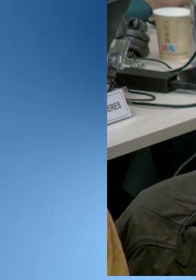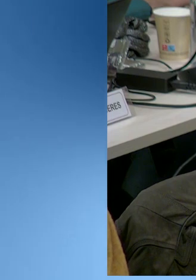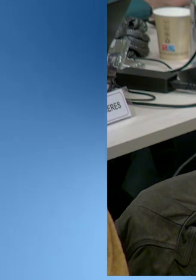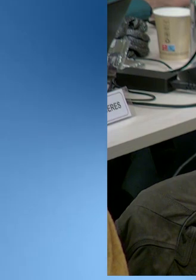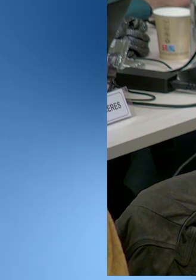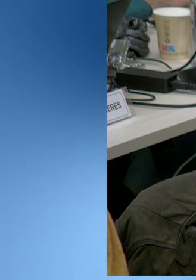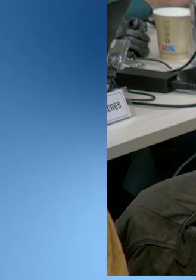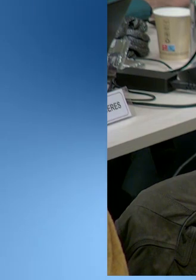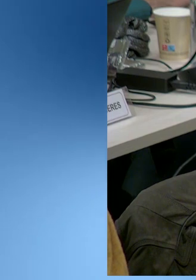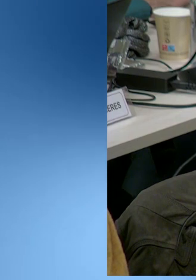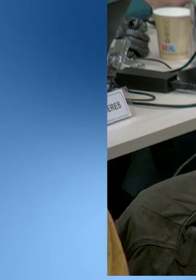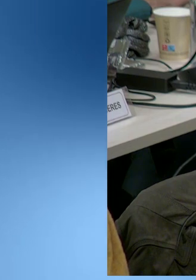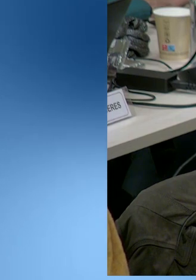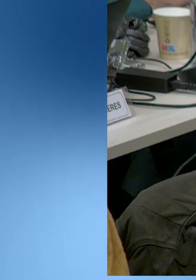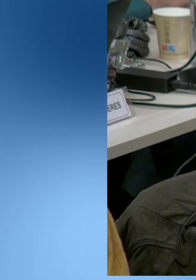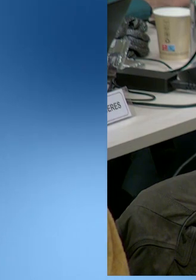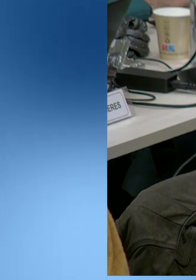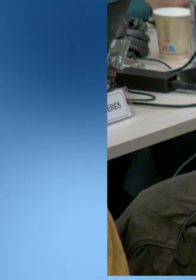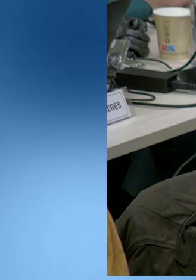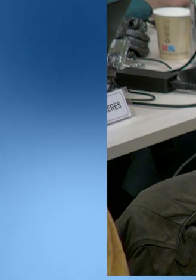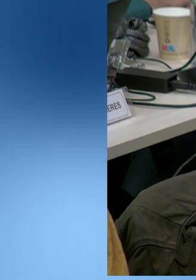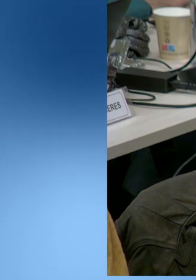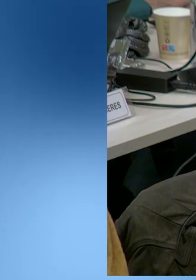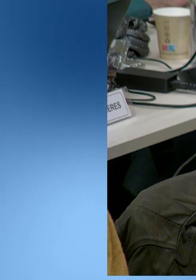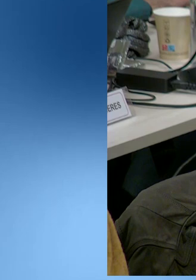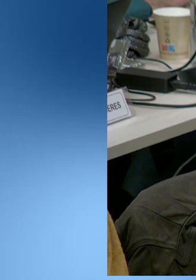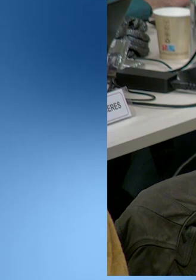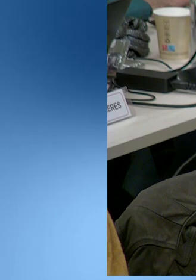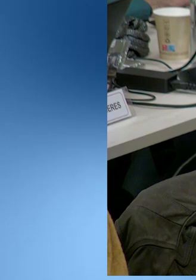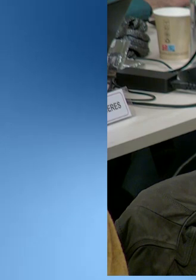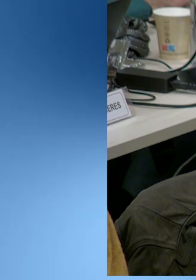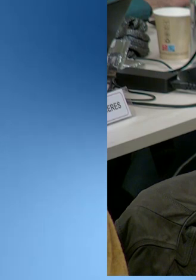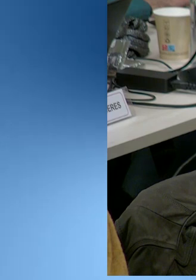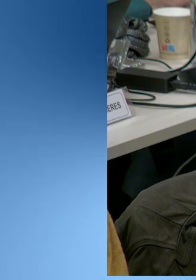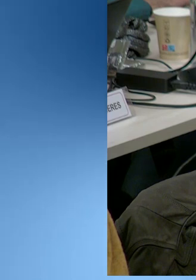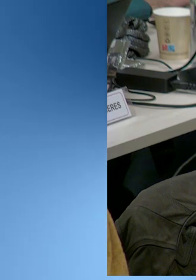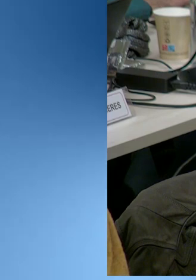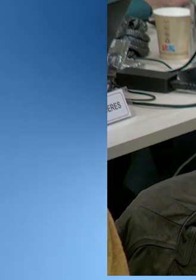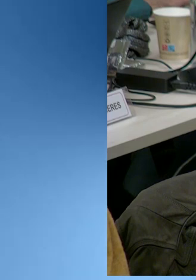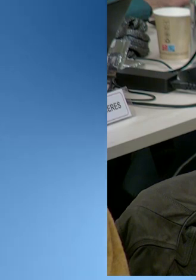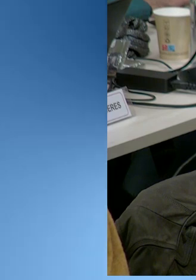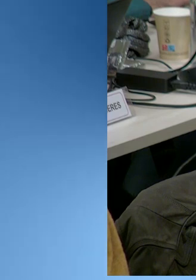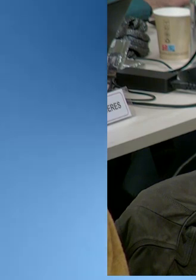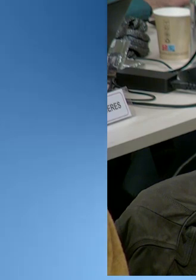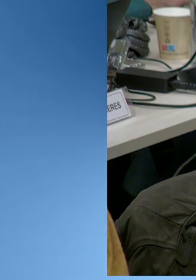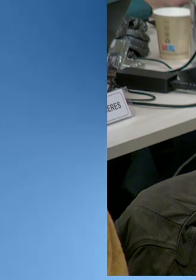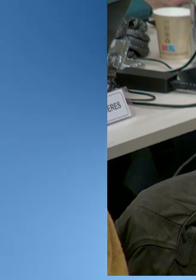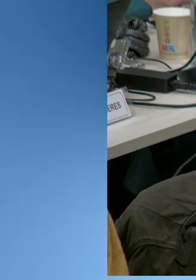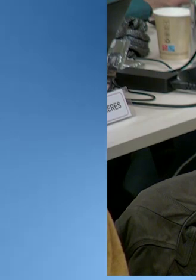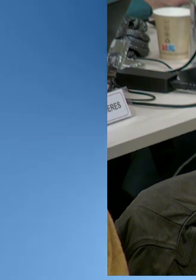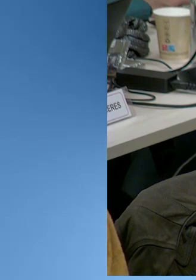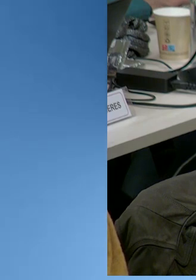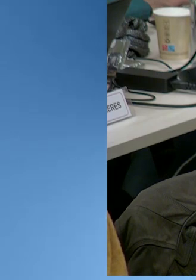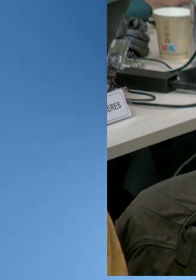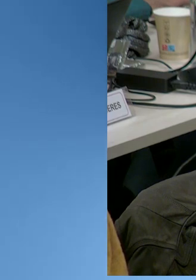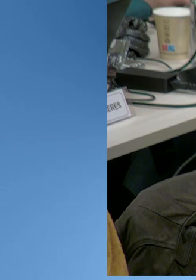comprenez bien que la raison pour laquelle on répartit en catégorie c'est que le marché de Noël ne peut pas avoir une monoactivité ou ne peut pas avoir une surreprésentation